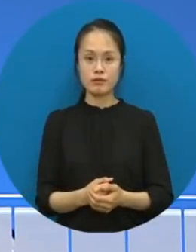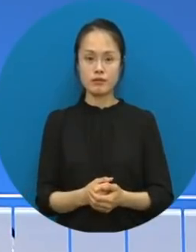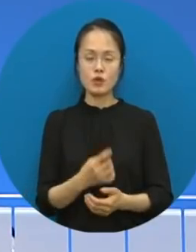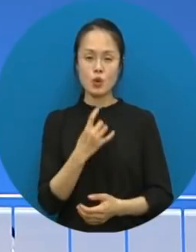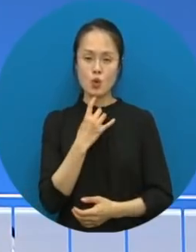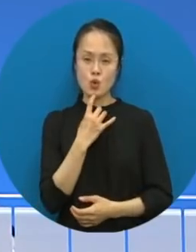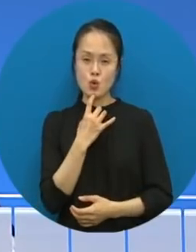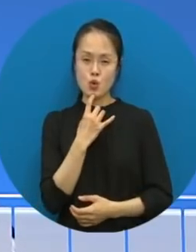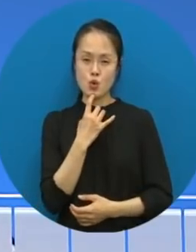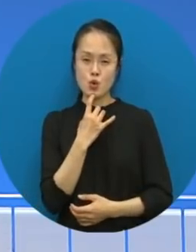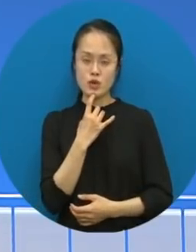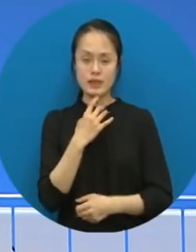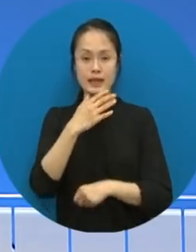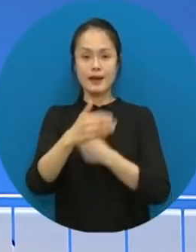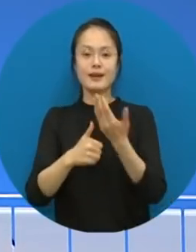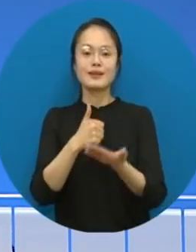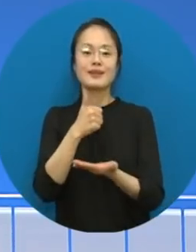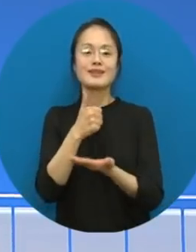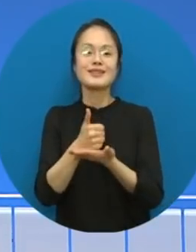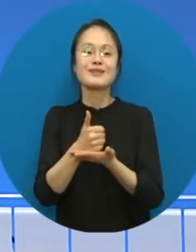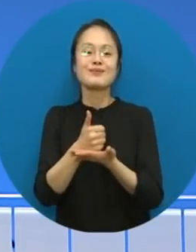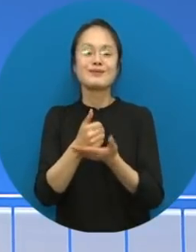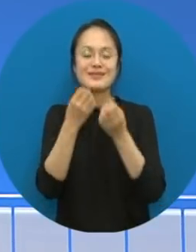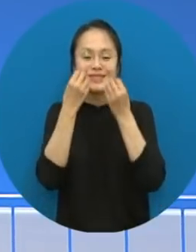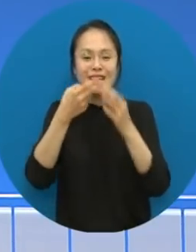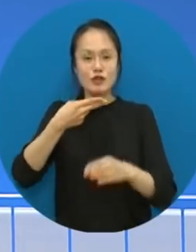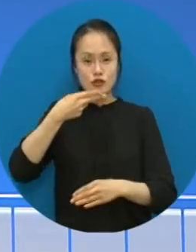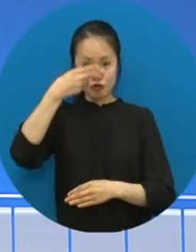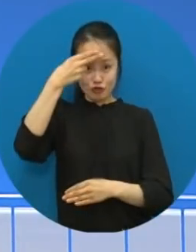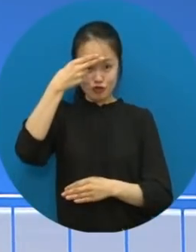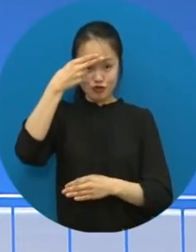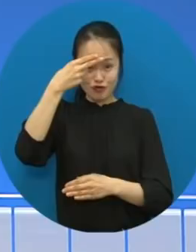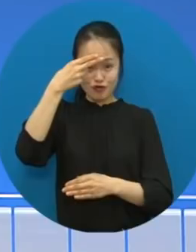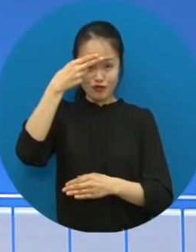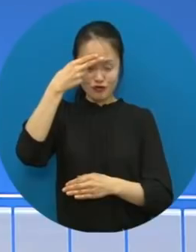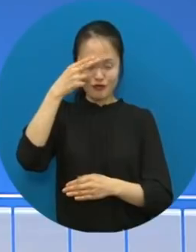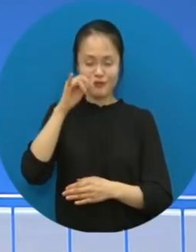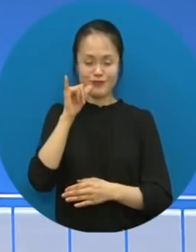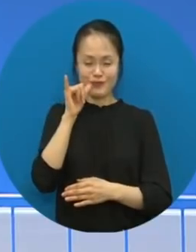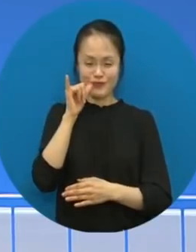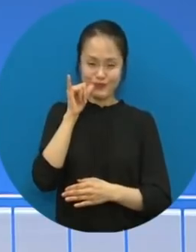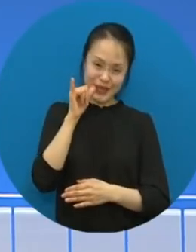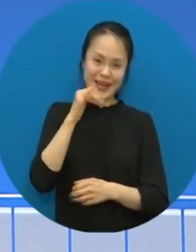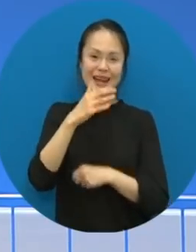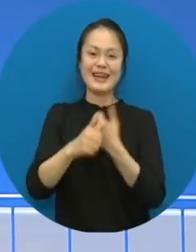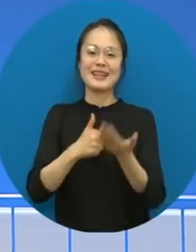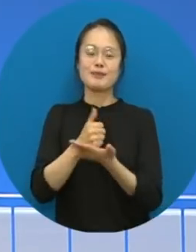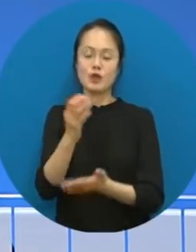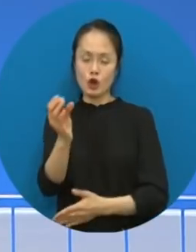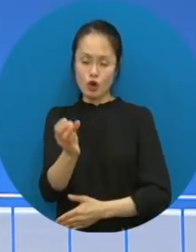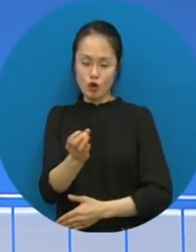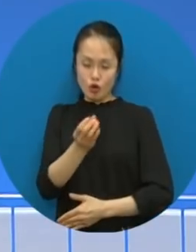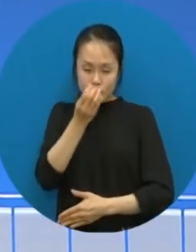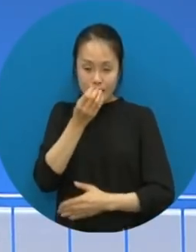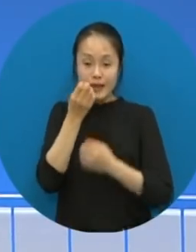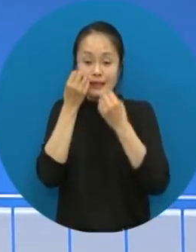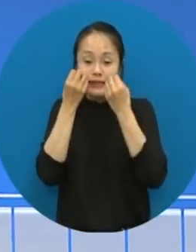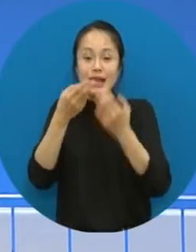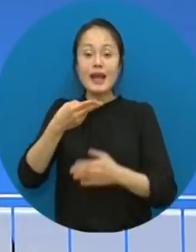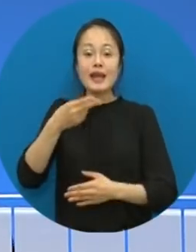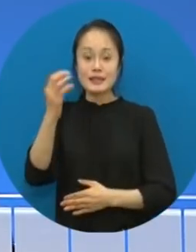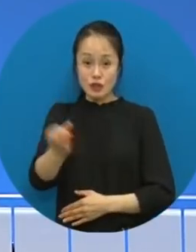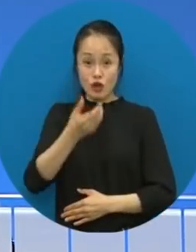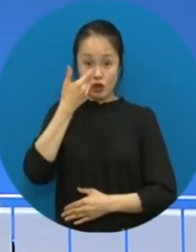오직 하나님의 세술에 취한 바 되어, 오직 하나님의 그 거룩한 세술, 하나님의 그 거룩한